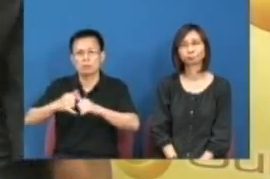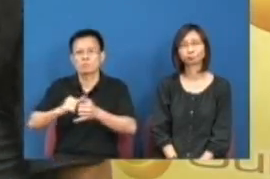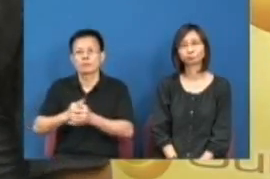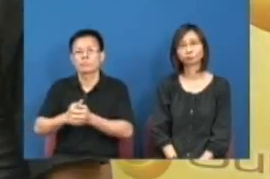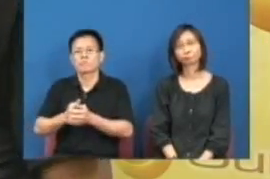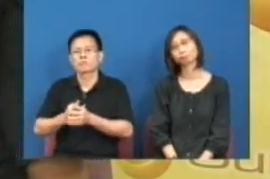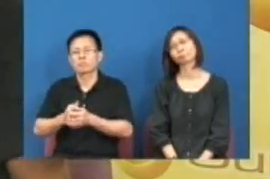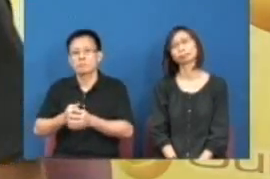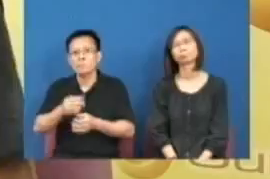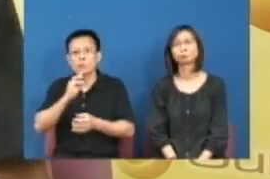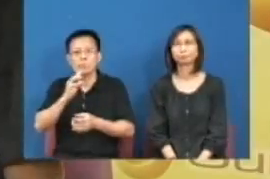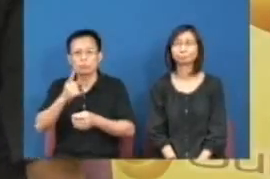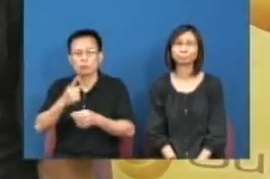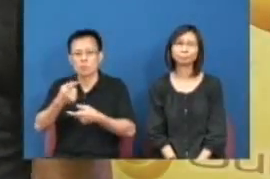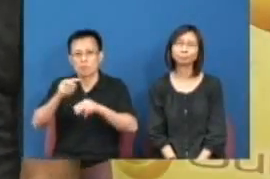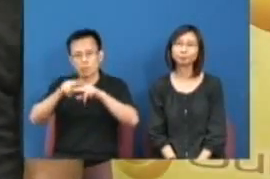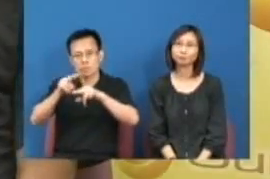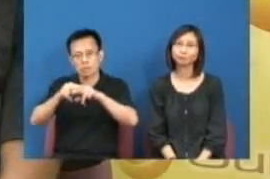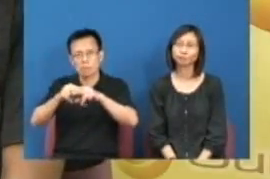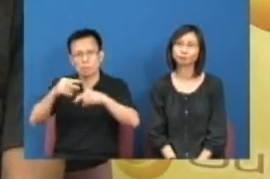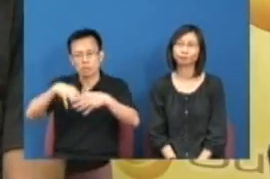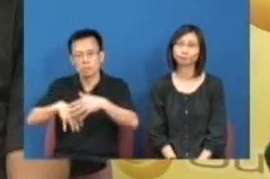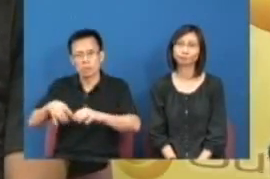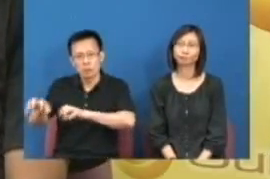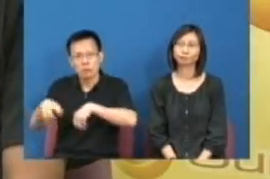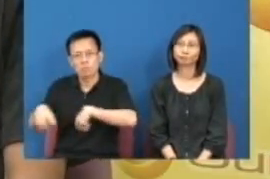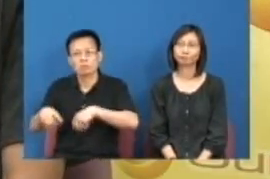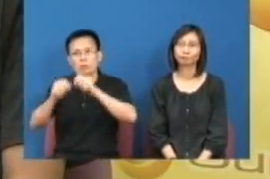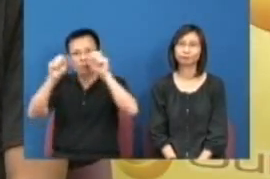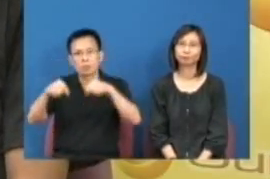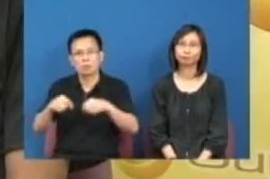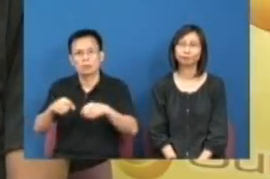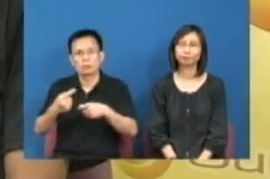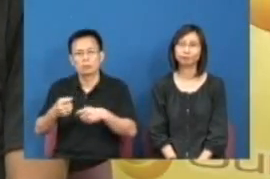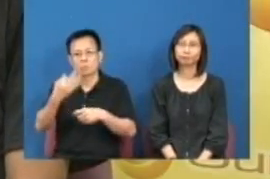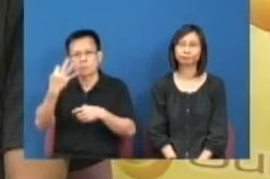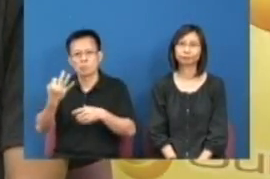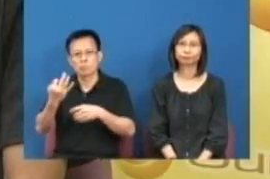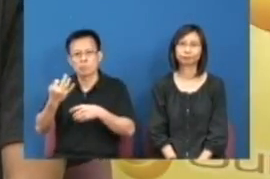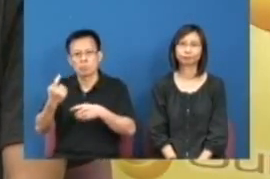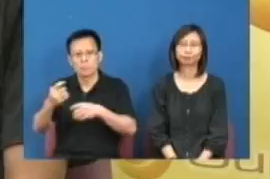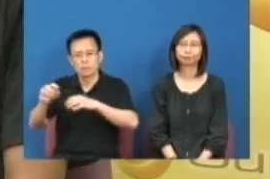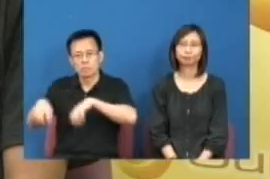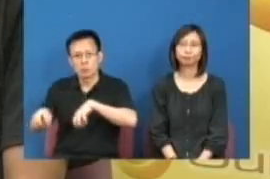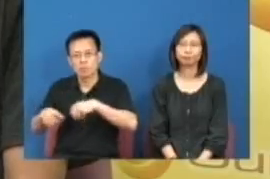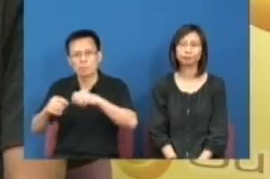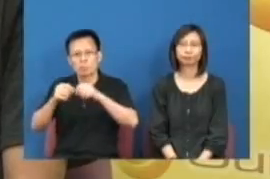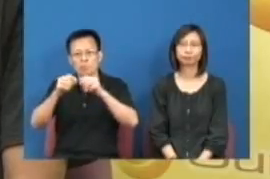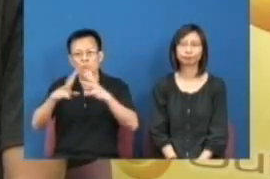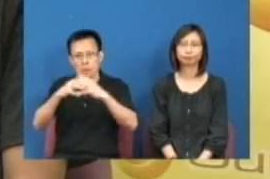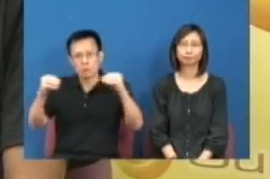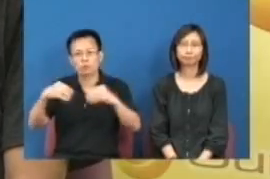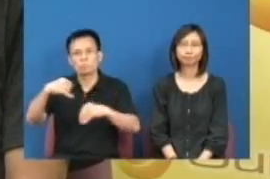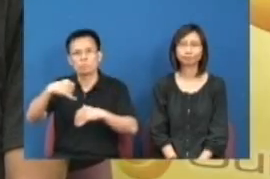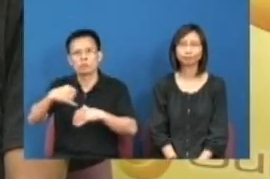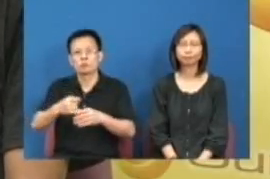係話，如果你內陸嘅農村嘅問題、三農問題解決唔到嘅話，即係話